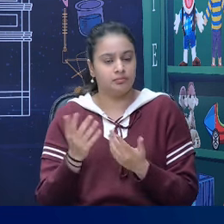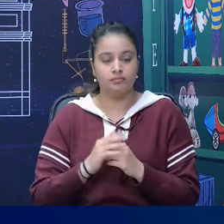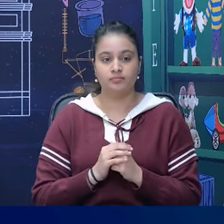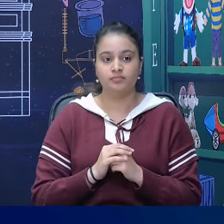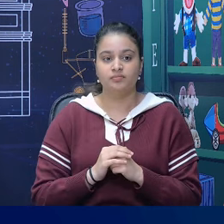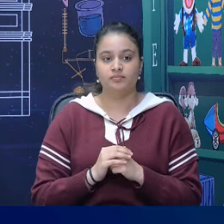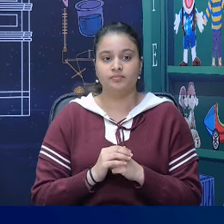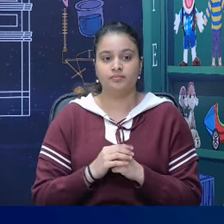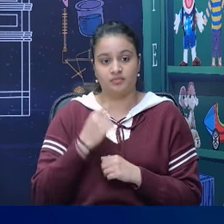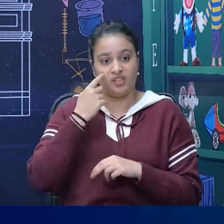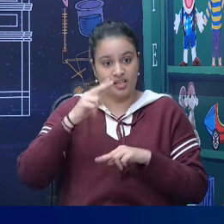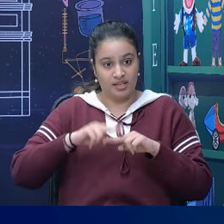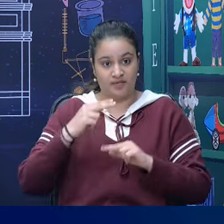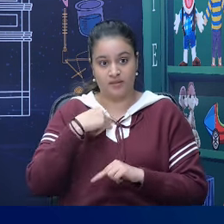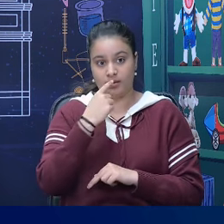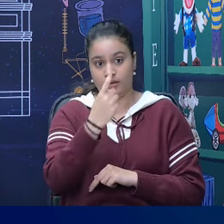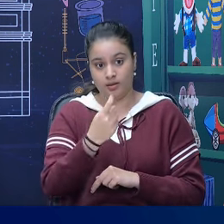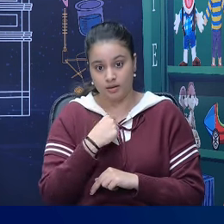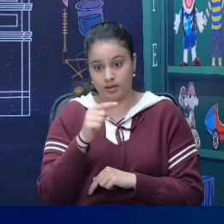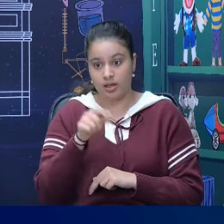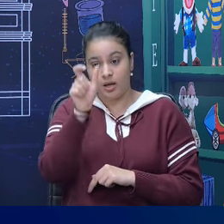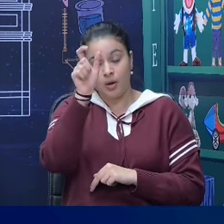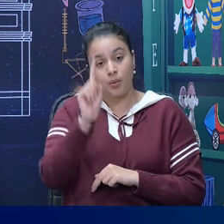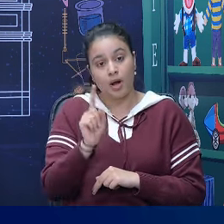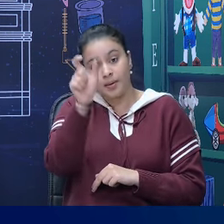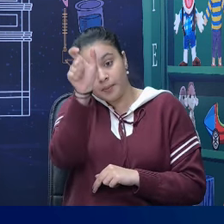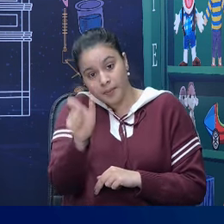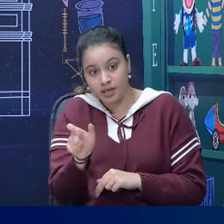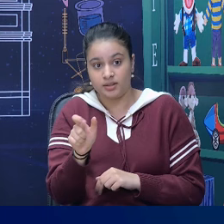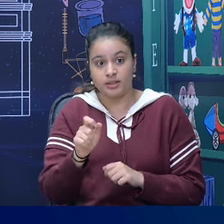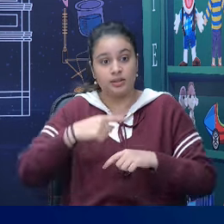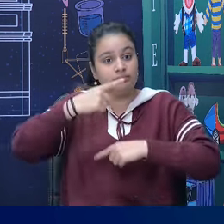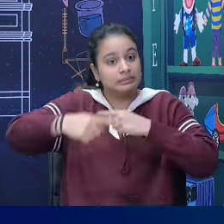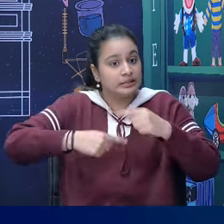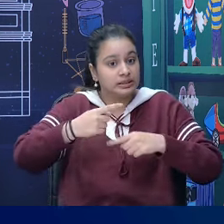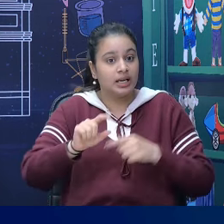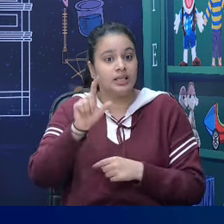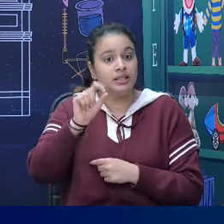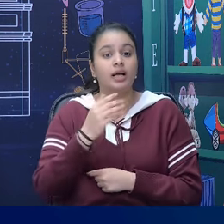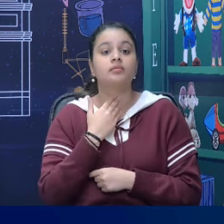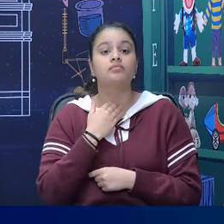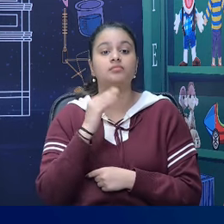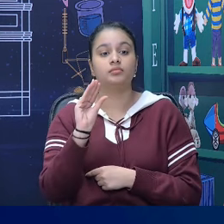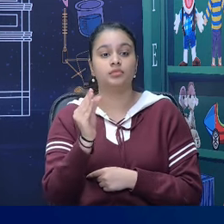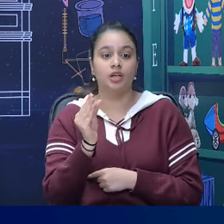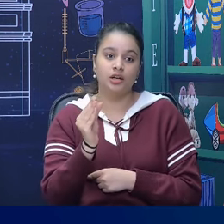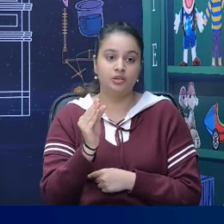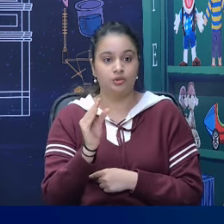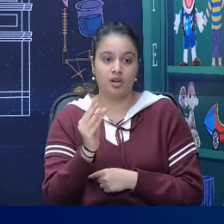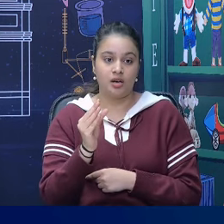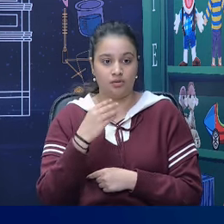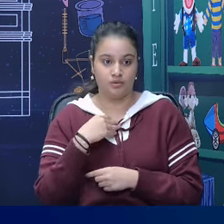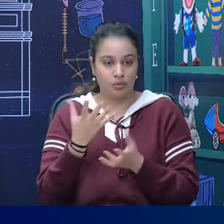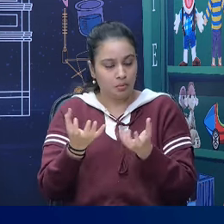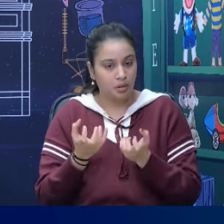वो कह रहा है कि एक आदमी उनसे रोज 10 लड्डू तो लेके जाता ही है जी तो 10 तो फिक्स हो गए तो वो प्लस 10 तो हमेशा रहेगा प्लस 10